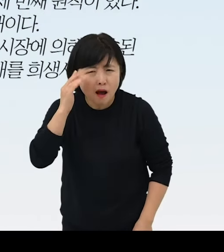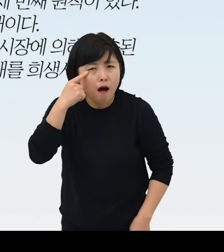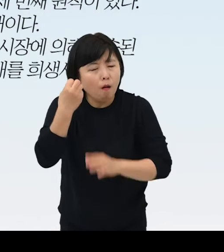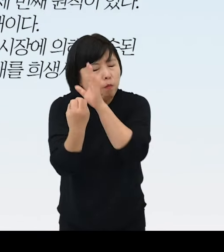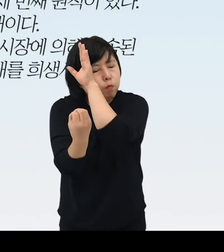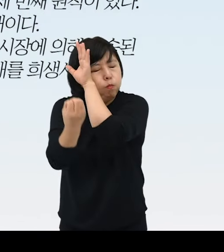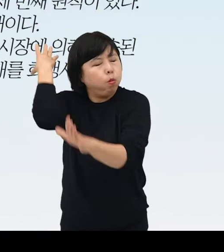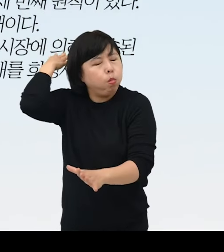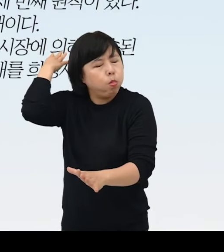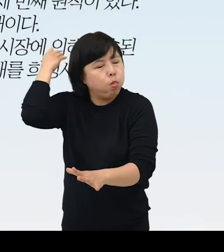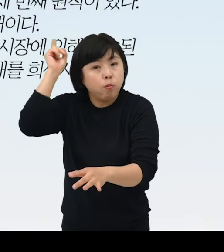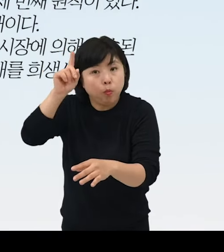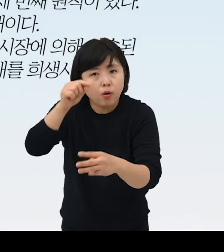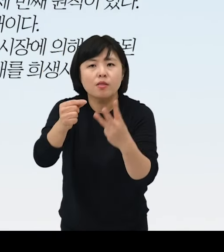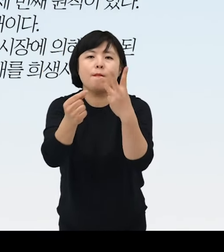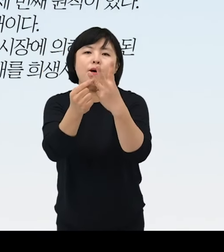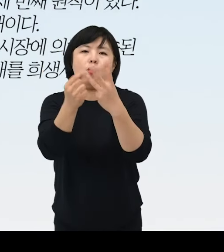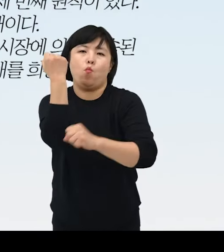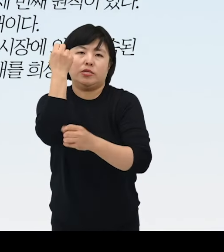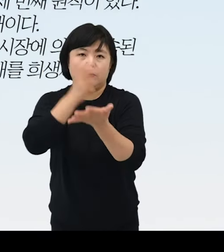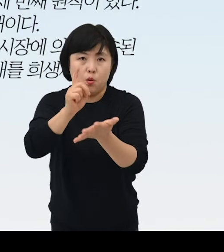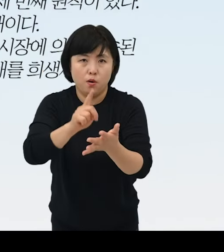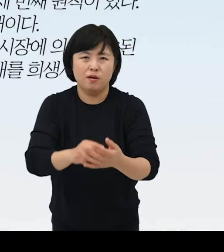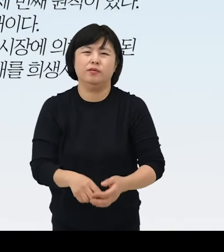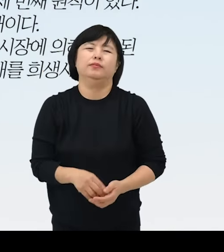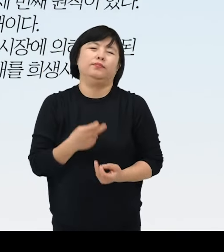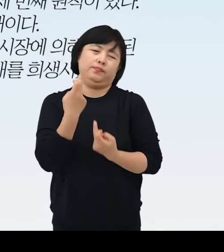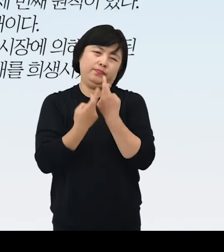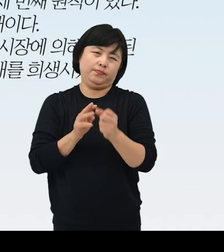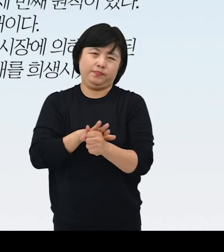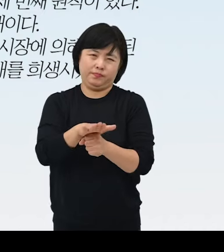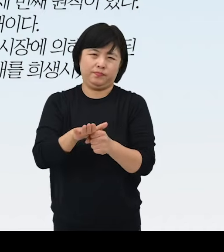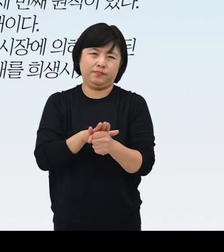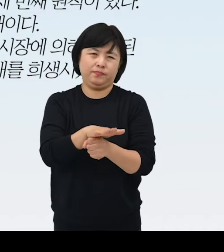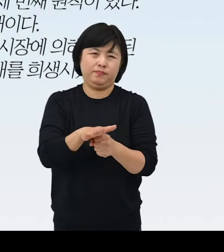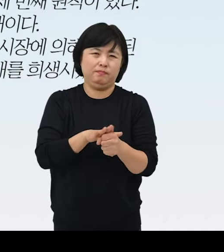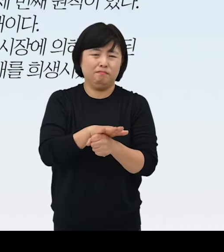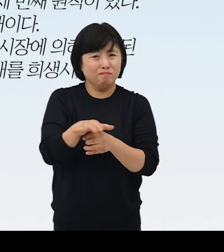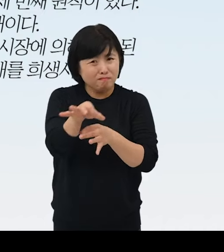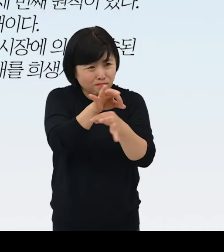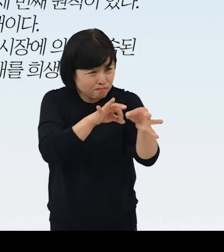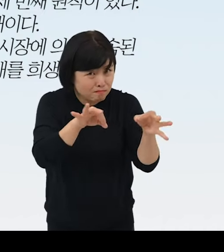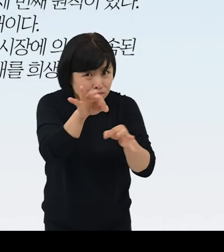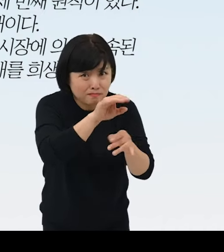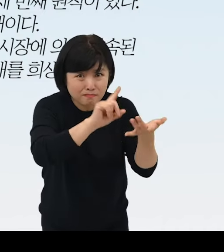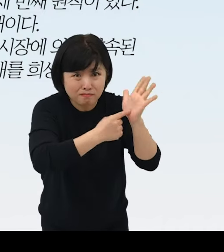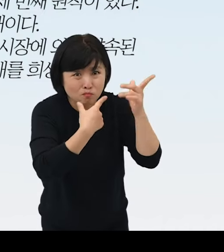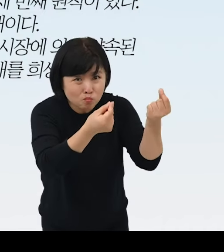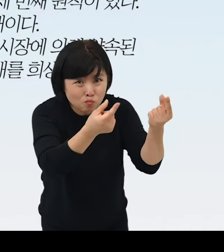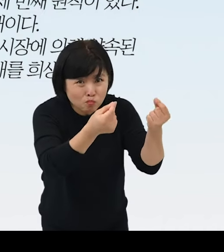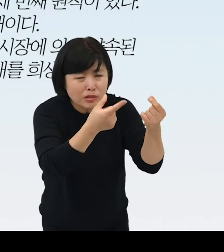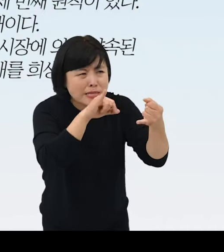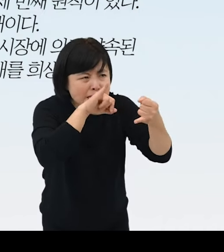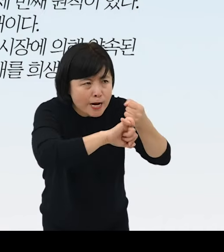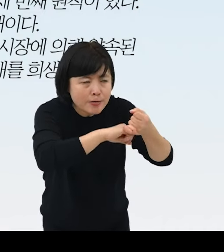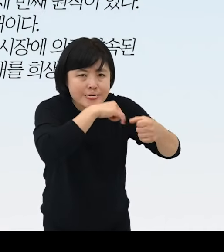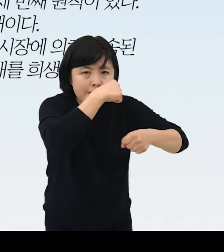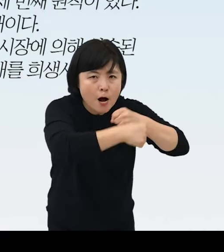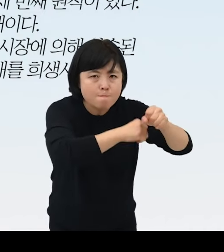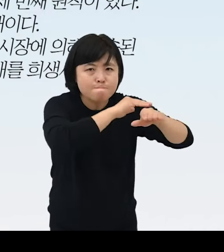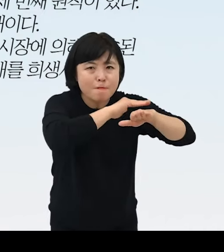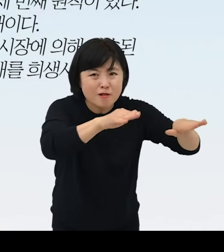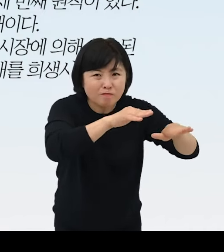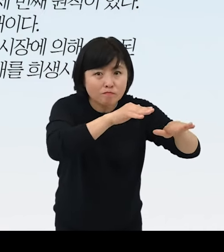그러나 근대성이 망각한 세 번째 원칙이 있다. 바로 형제애이다. 근대 경제학이 상징하는 시장에 의해